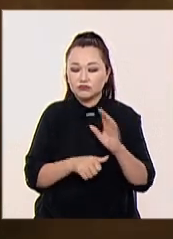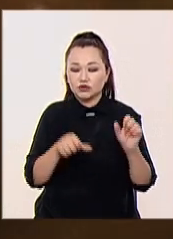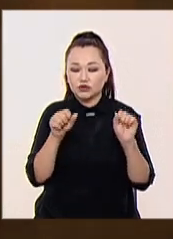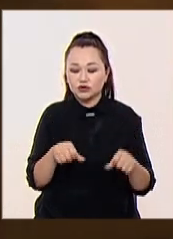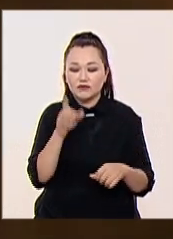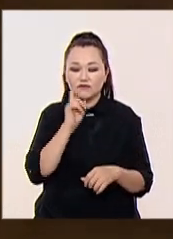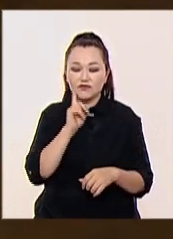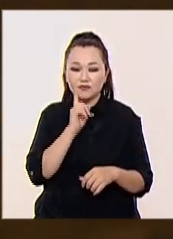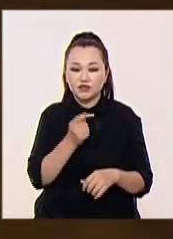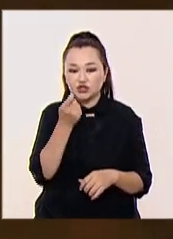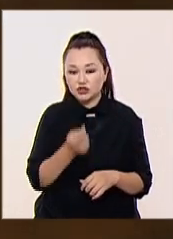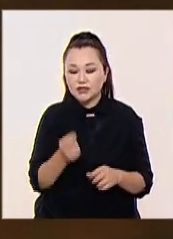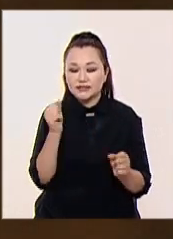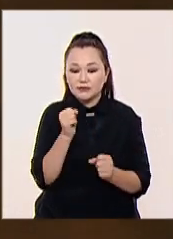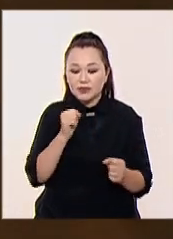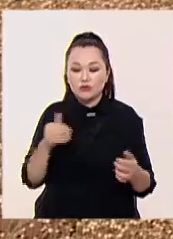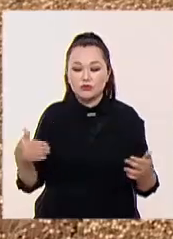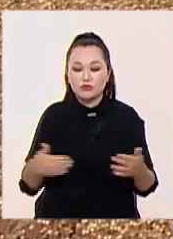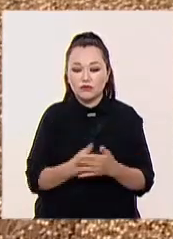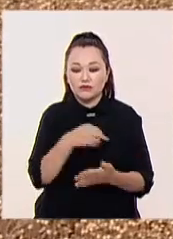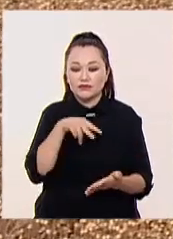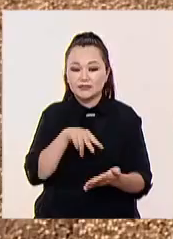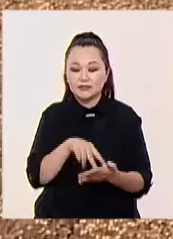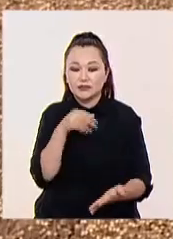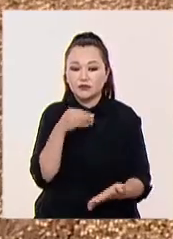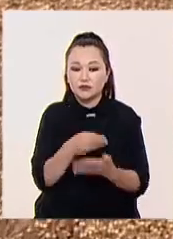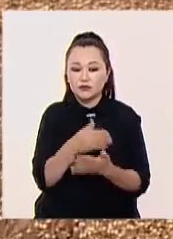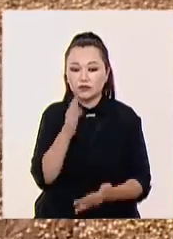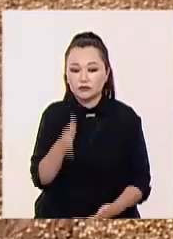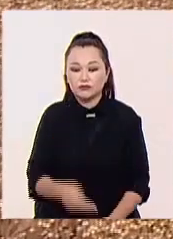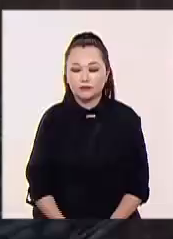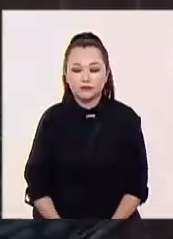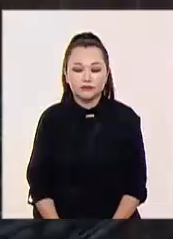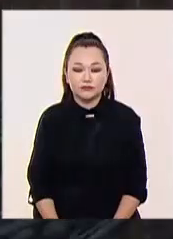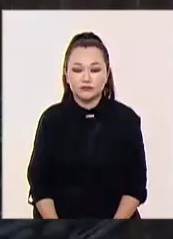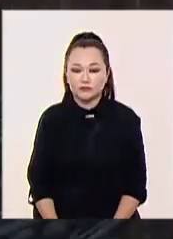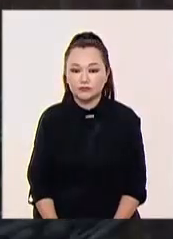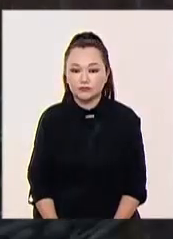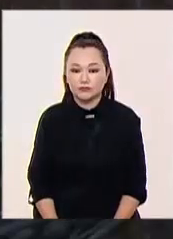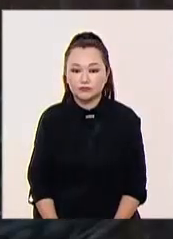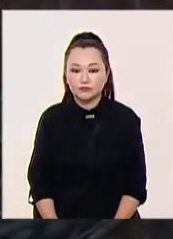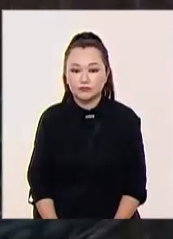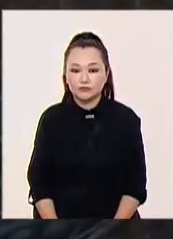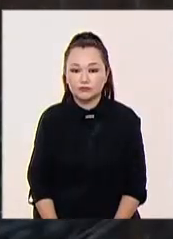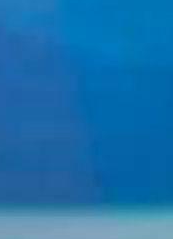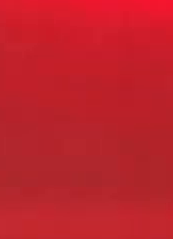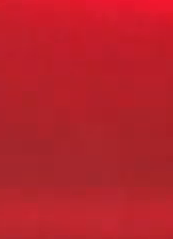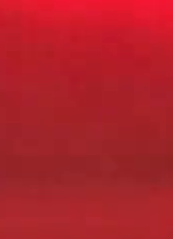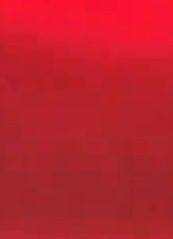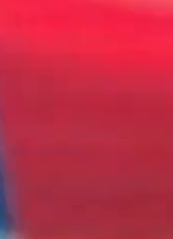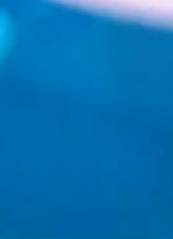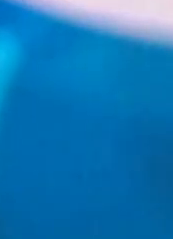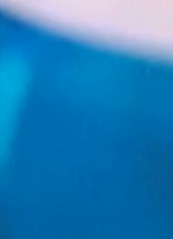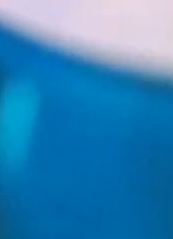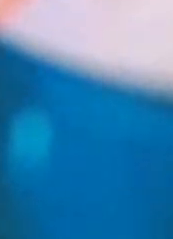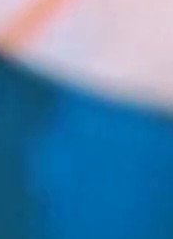дешевеет, но ближе к зиме мы увидим новые цены. Людмила Батюшкина, Ирина Нинашева, Информбюро, Карагандинская область.